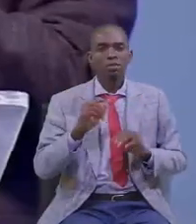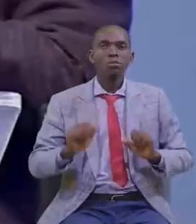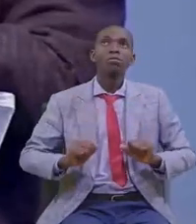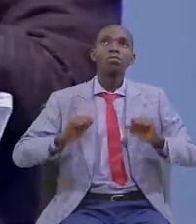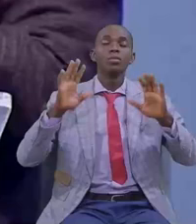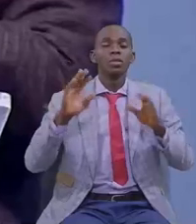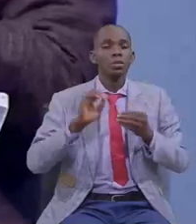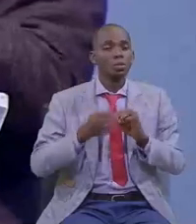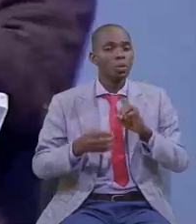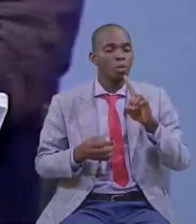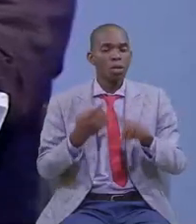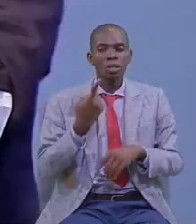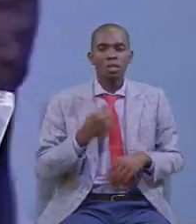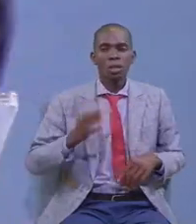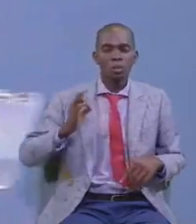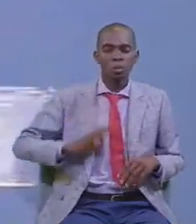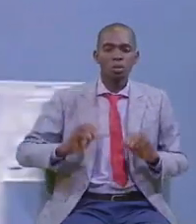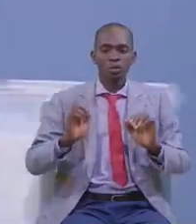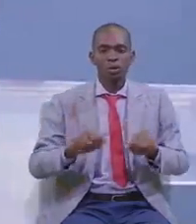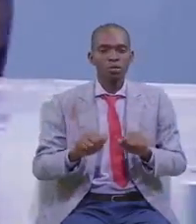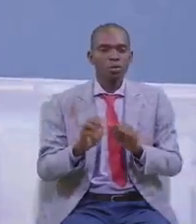Premièrement, les Écritures profitables.